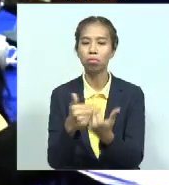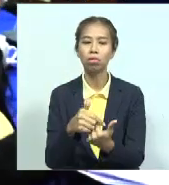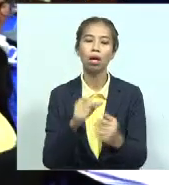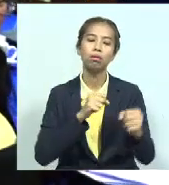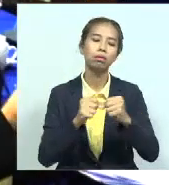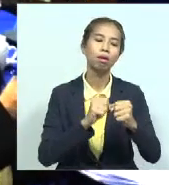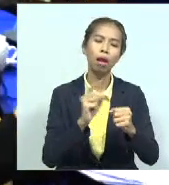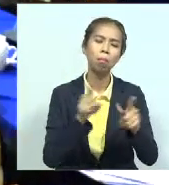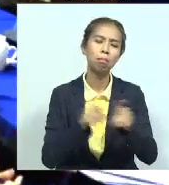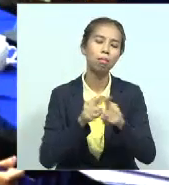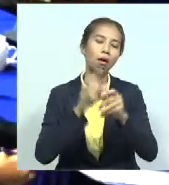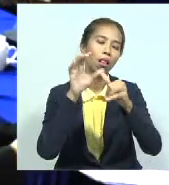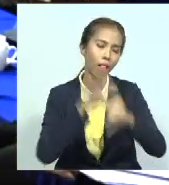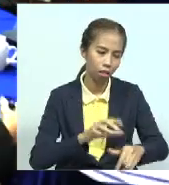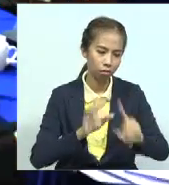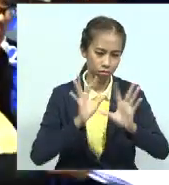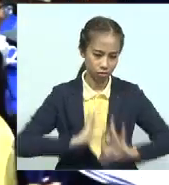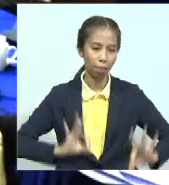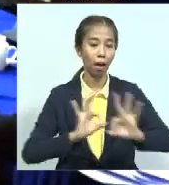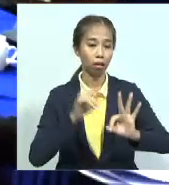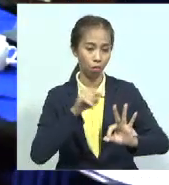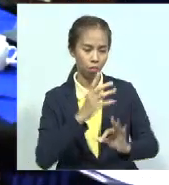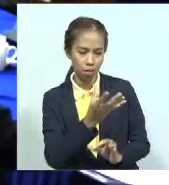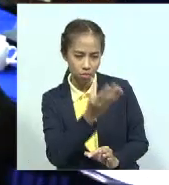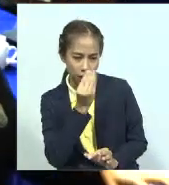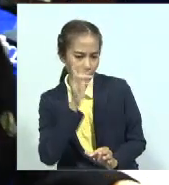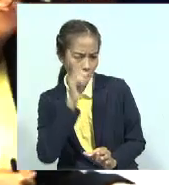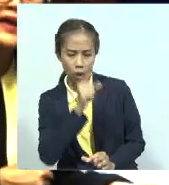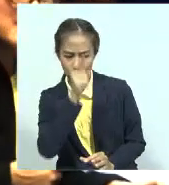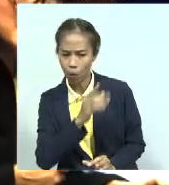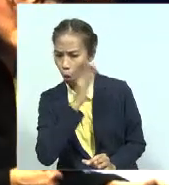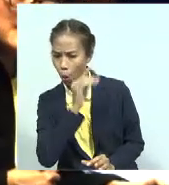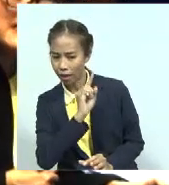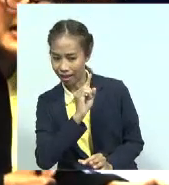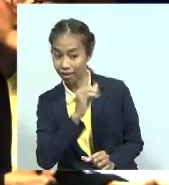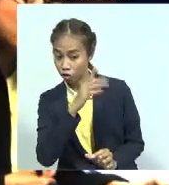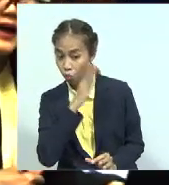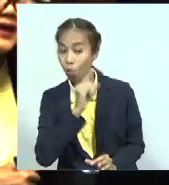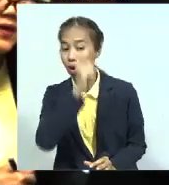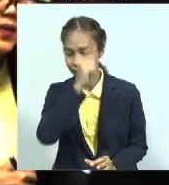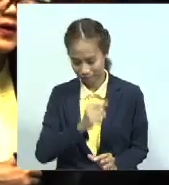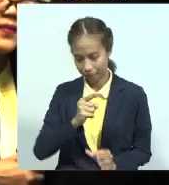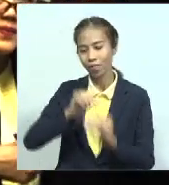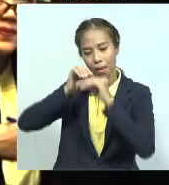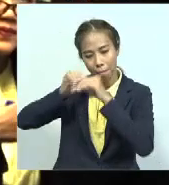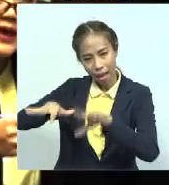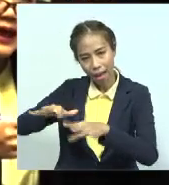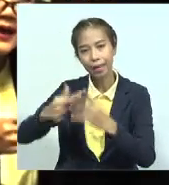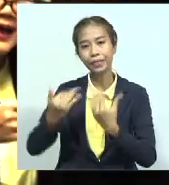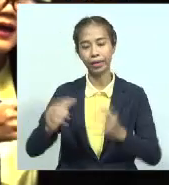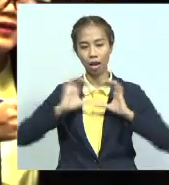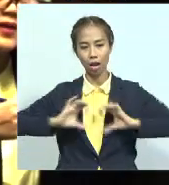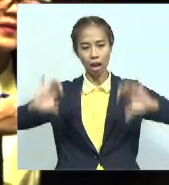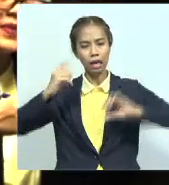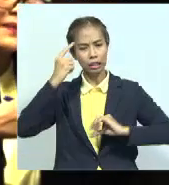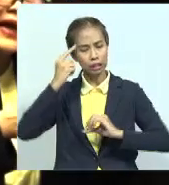ยปริยายก็ต้องใช้การกลั่นกรองที่ดีมั่นใจก่อนถึงจะนำเสนอเมื่อภาครัฐเนี่ยมีเป้าหมายในการขับเคลื่อนในสิ่งที่